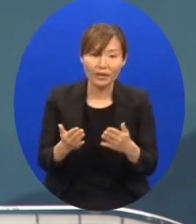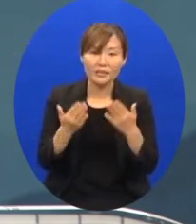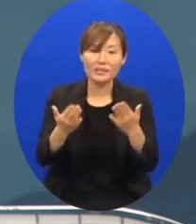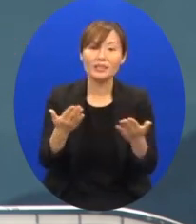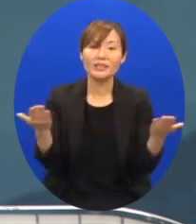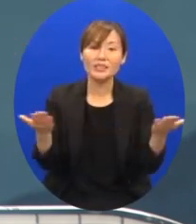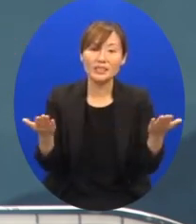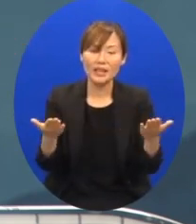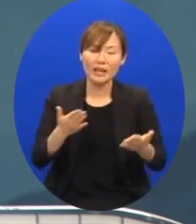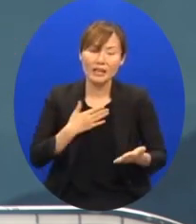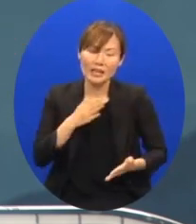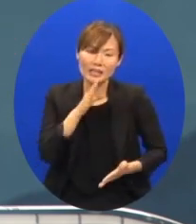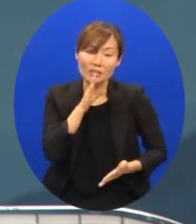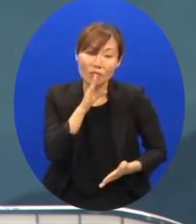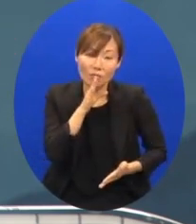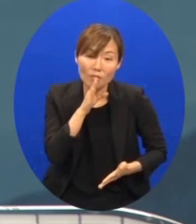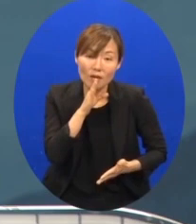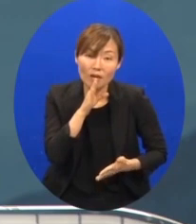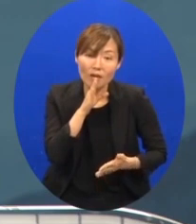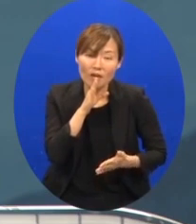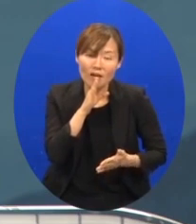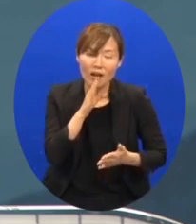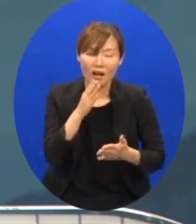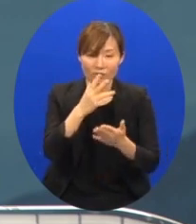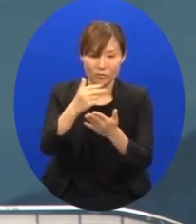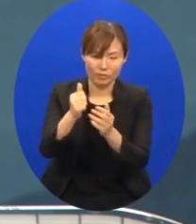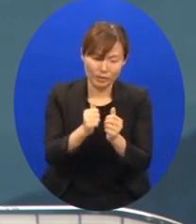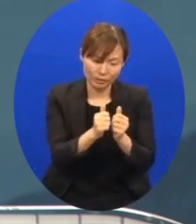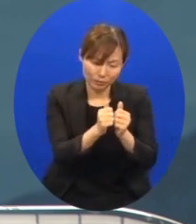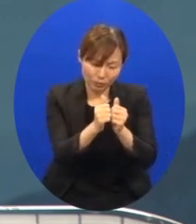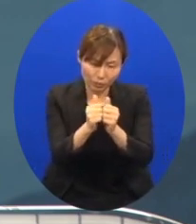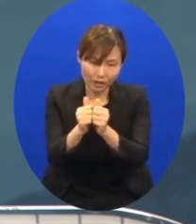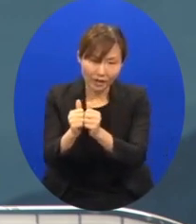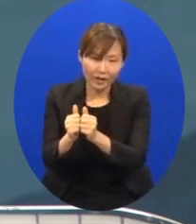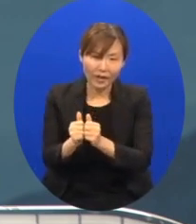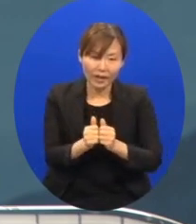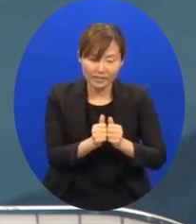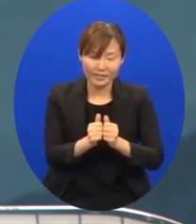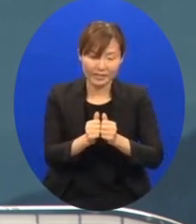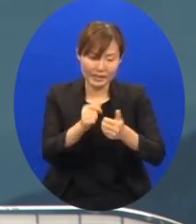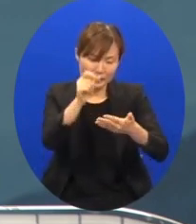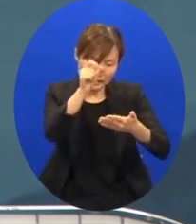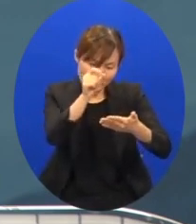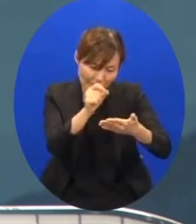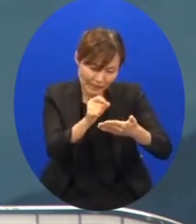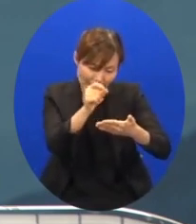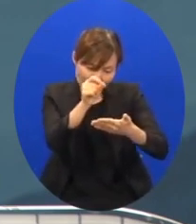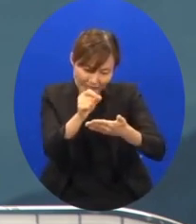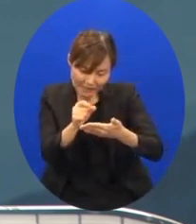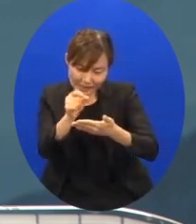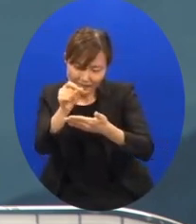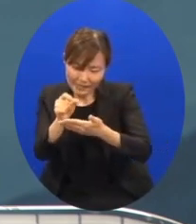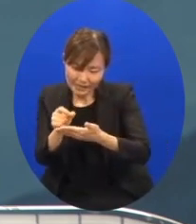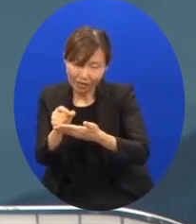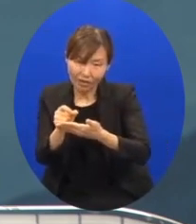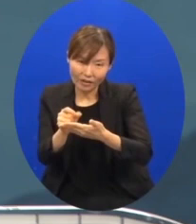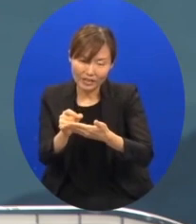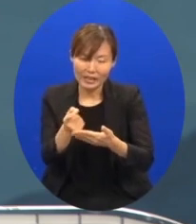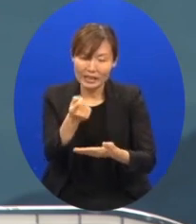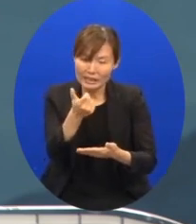내가 정말 주님과 동행하고 있는지 매일 에 기록에 보는 일이 절대로 작은 일이 아닙니다